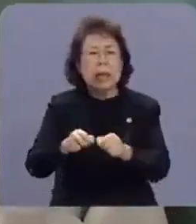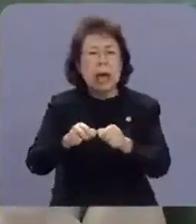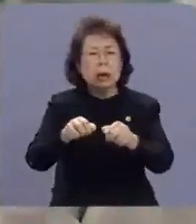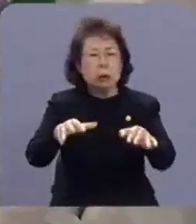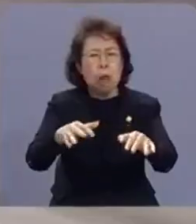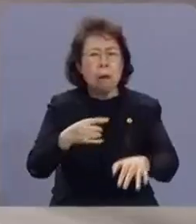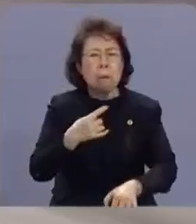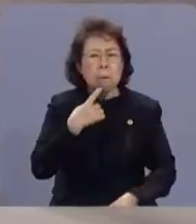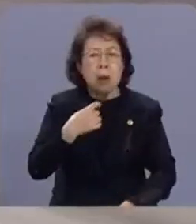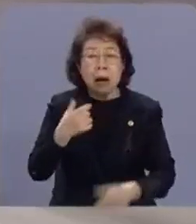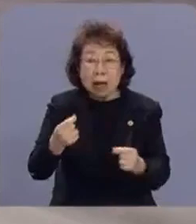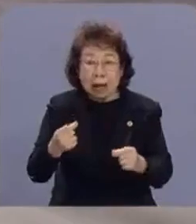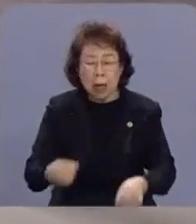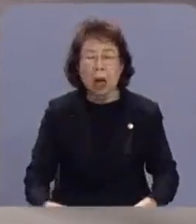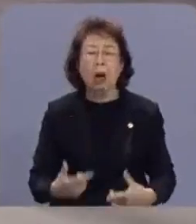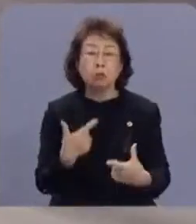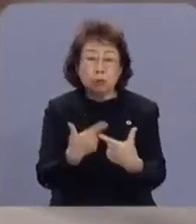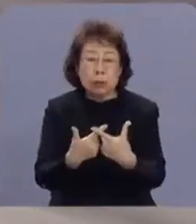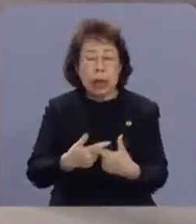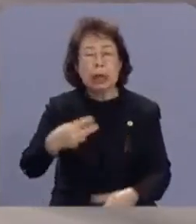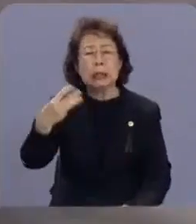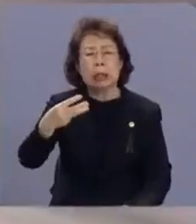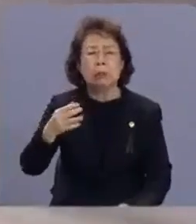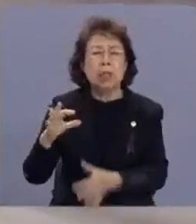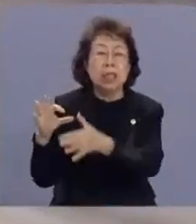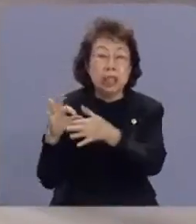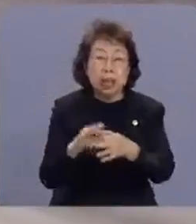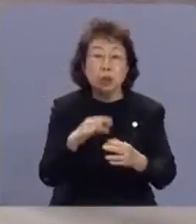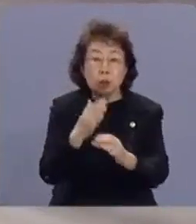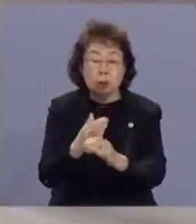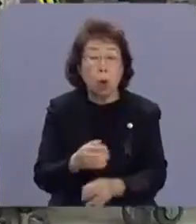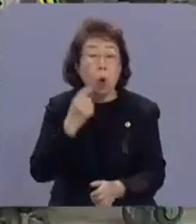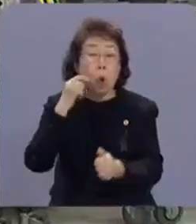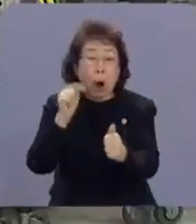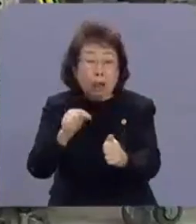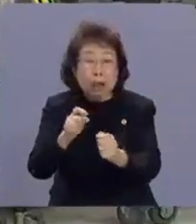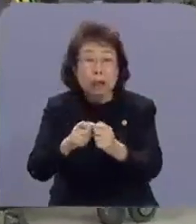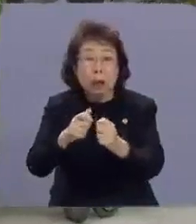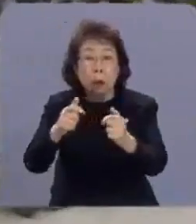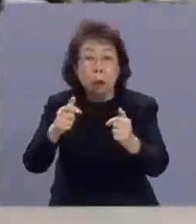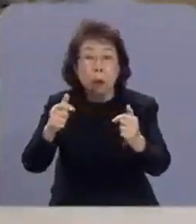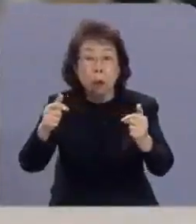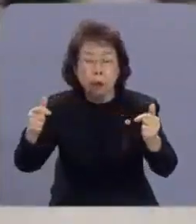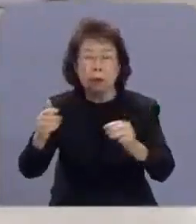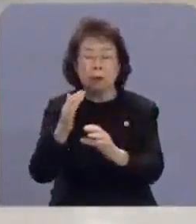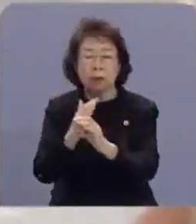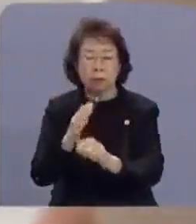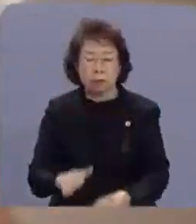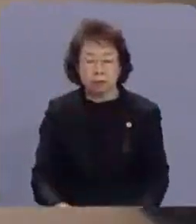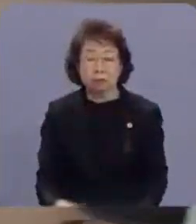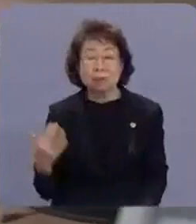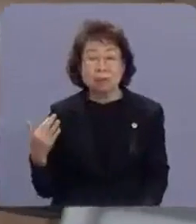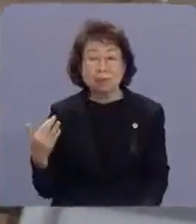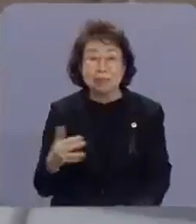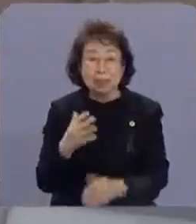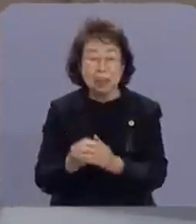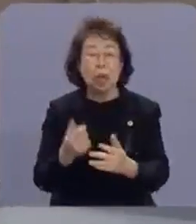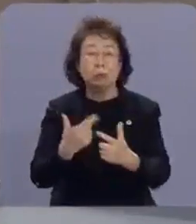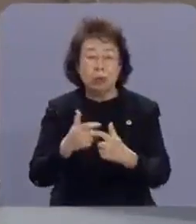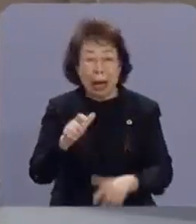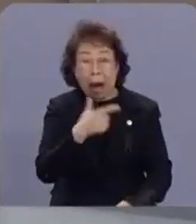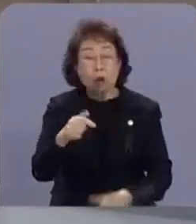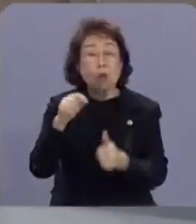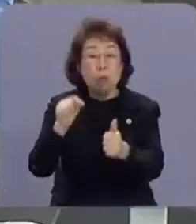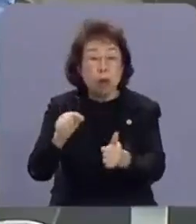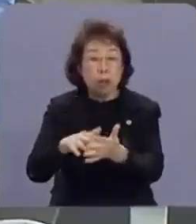조짐 속에 부산도 3천 명대를 기록하며 확진자 증가세를 보이고 있습니다. 또 최근 한 주 부산의 하루